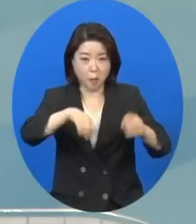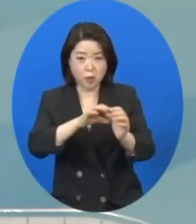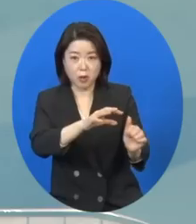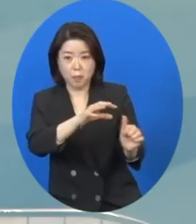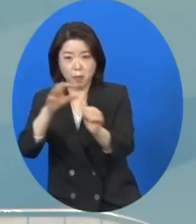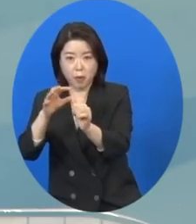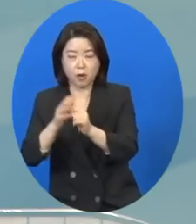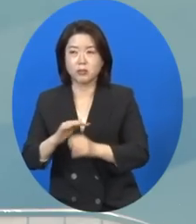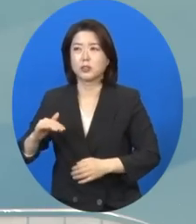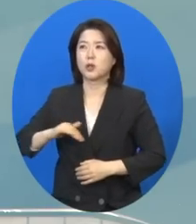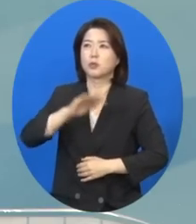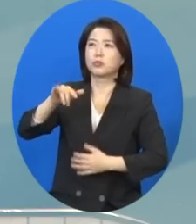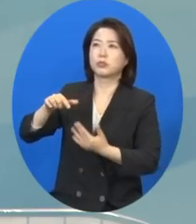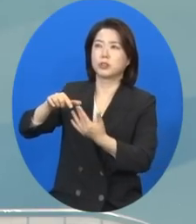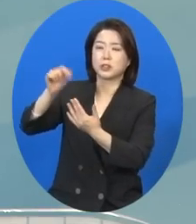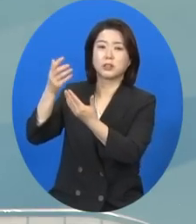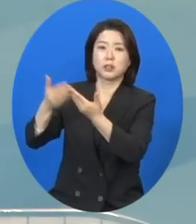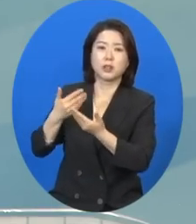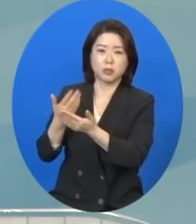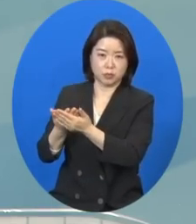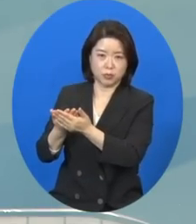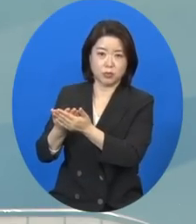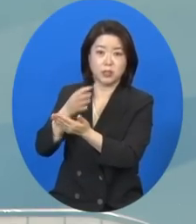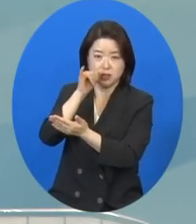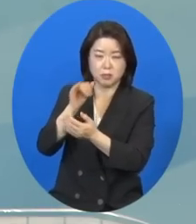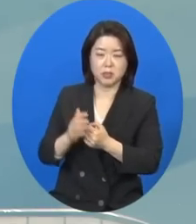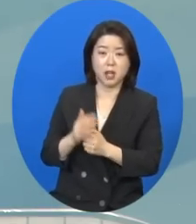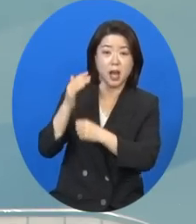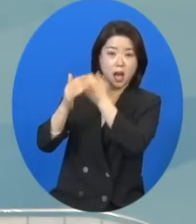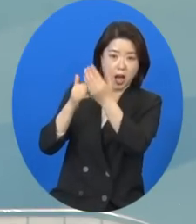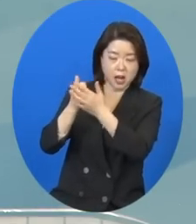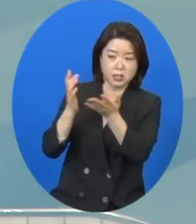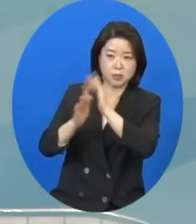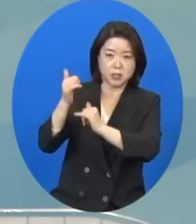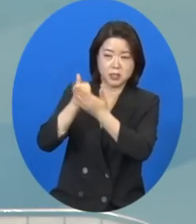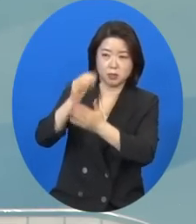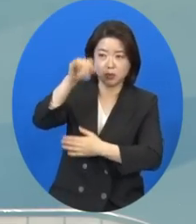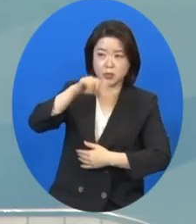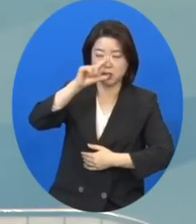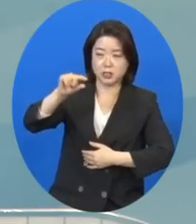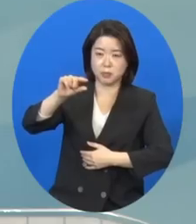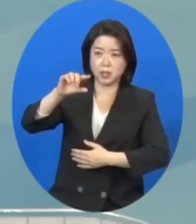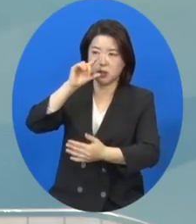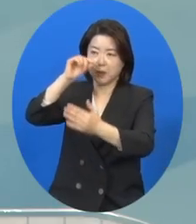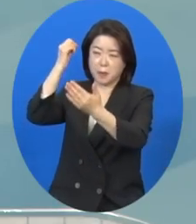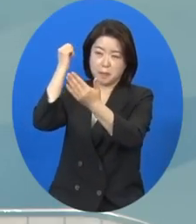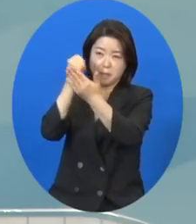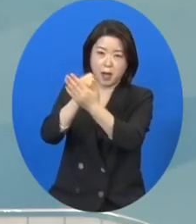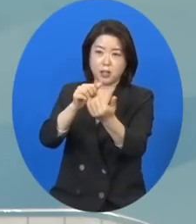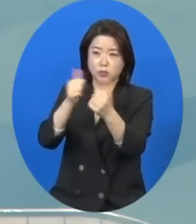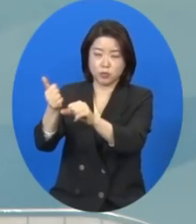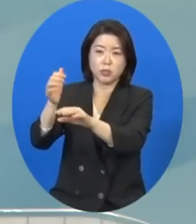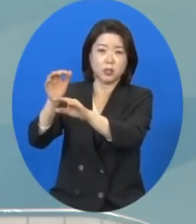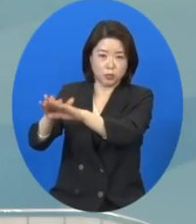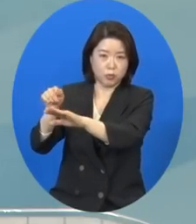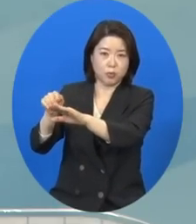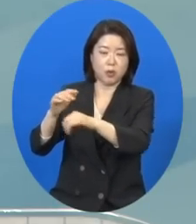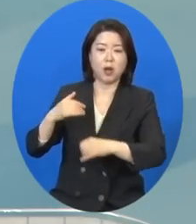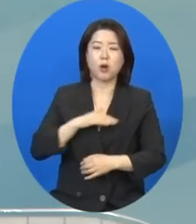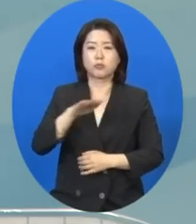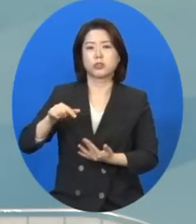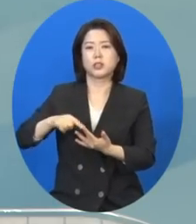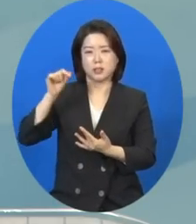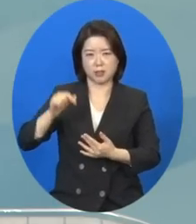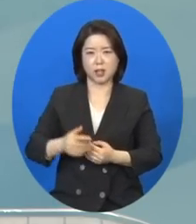우리를 선택하시는 거예요 어떻게요 하나님께서 예수님을 십자가에 죽게 하심으로써 하나님은 우리를 선택하신